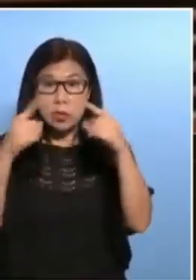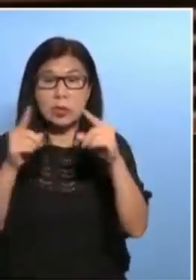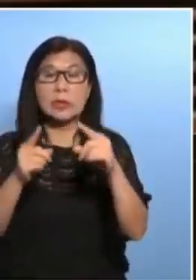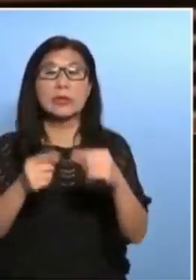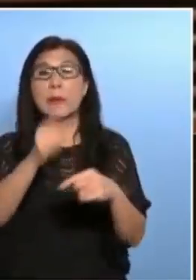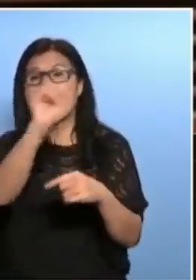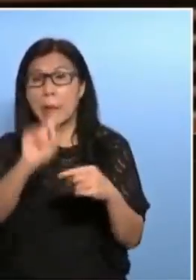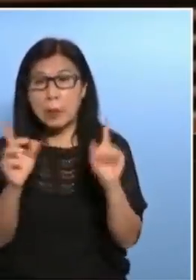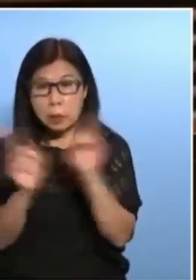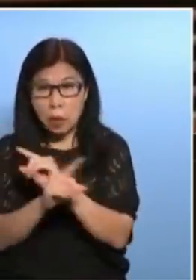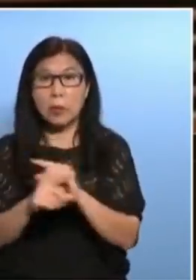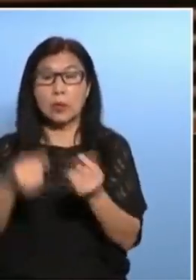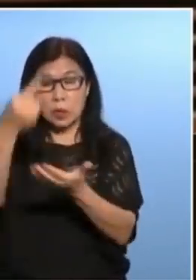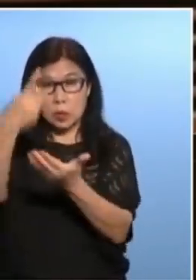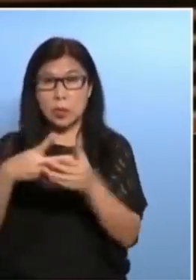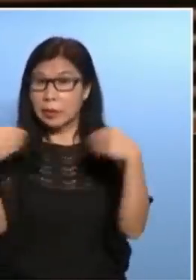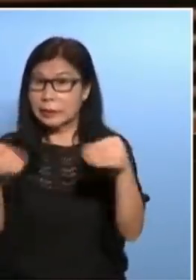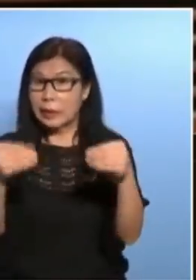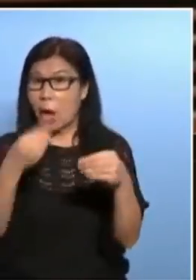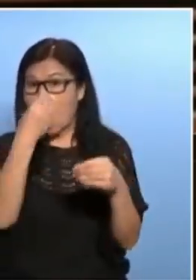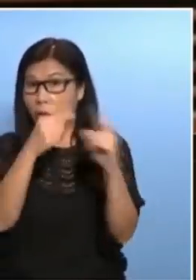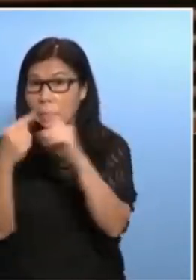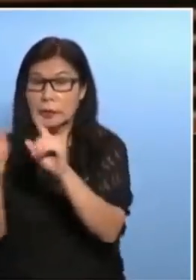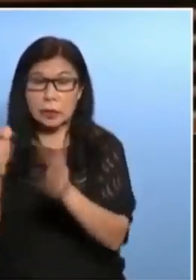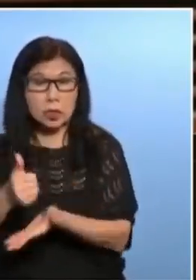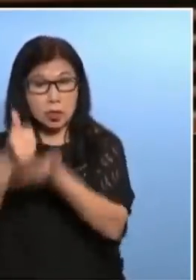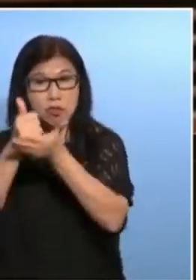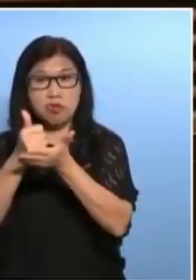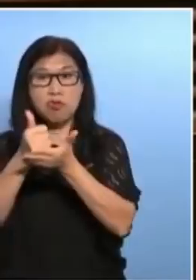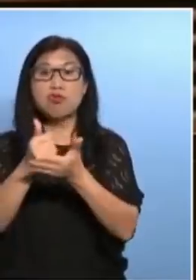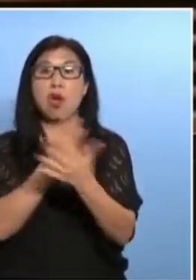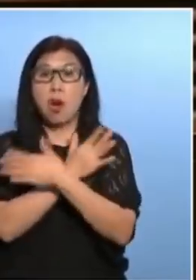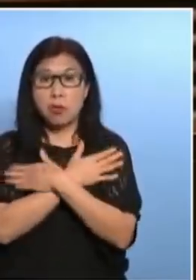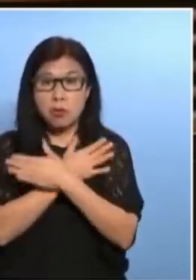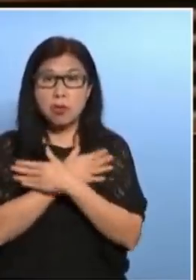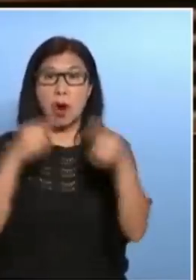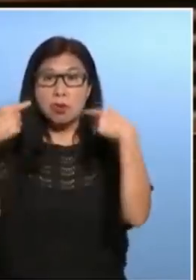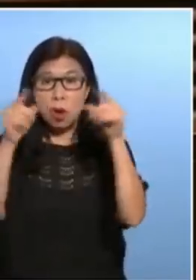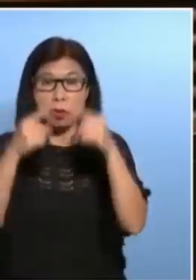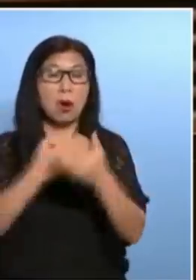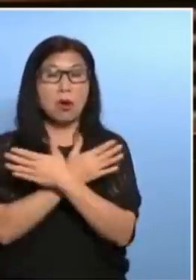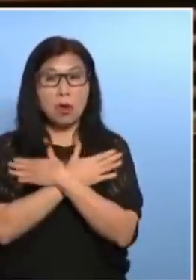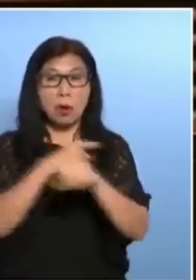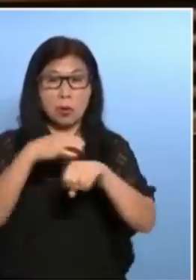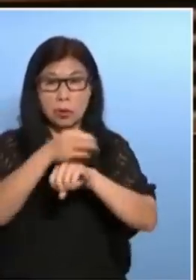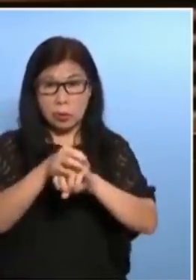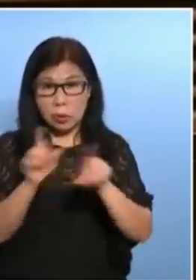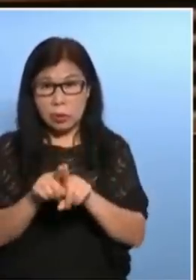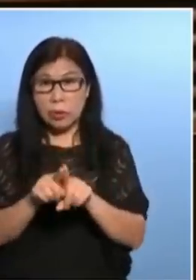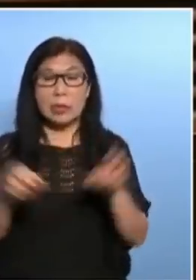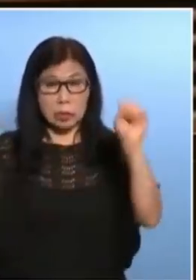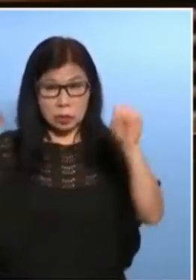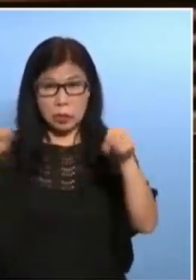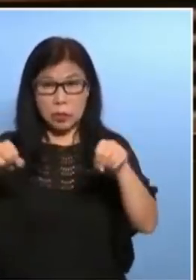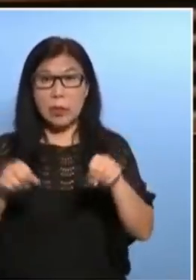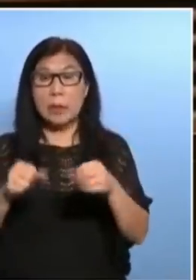意義、原則和教育香港市民尊重國歌和愛護國家等等。我們先不要說是否同